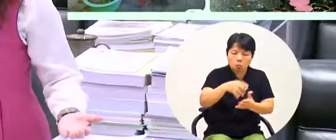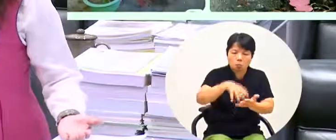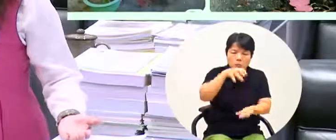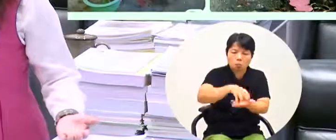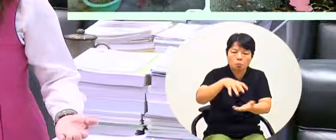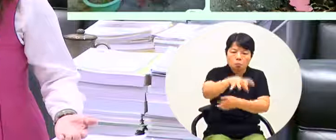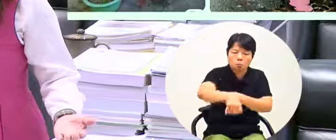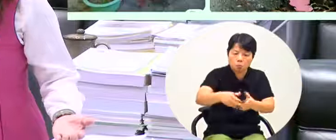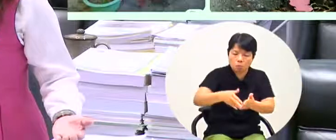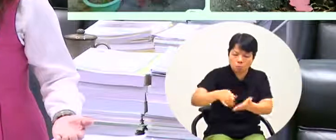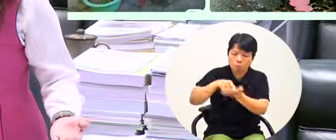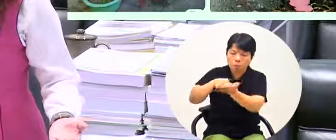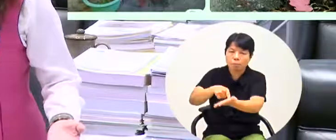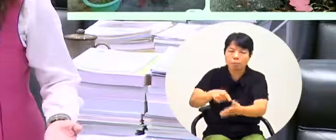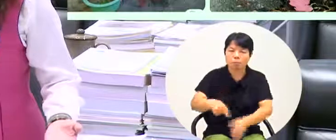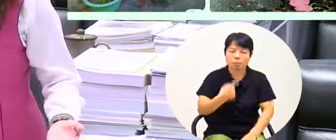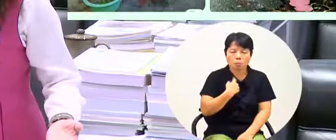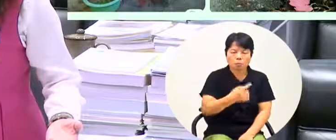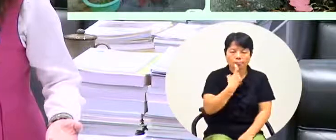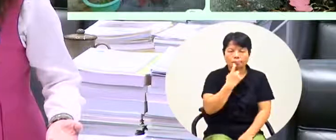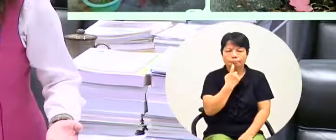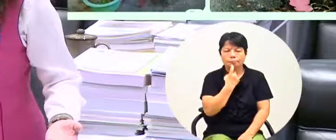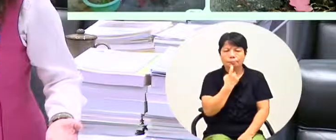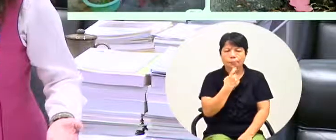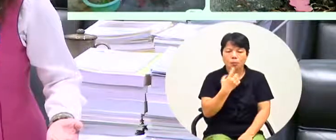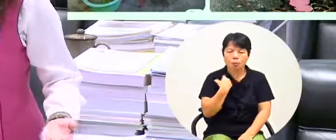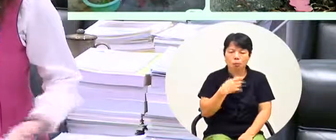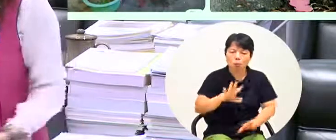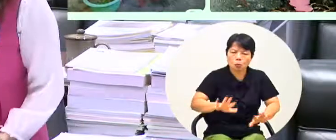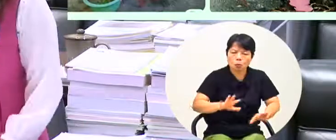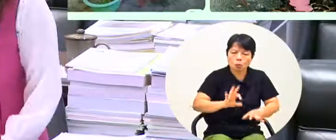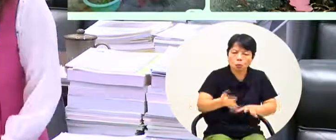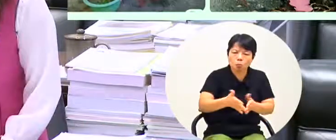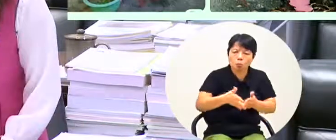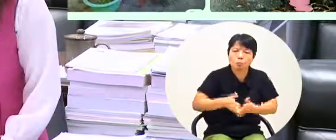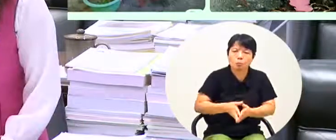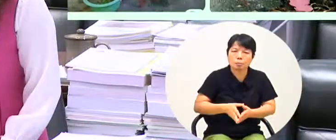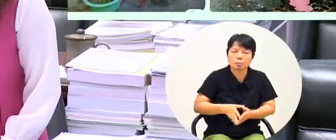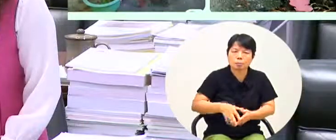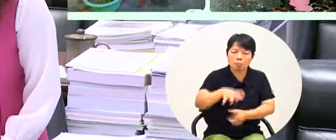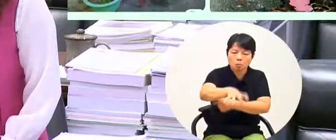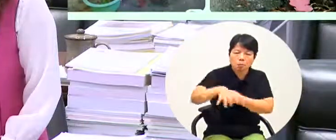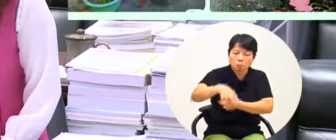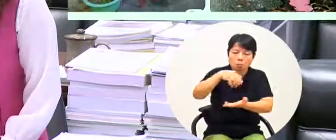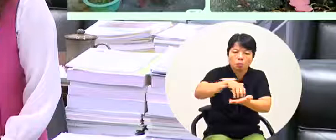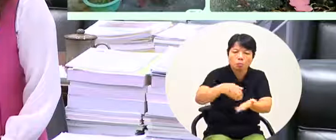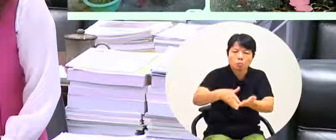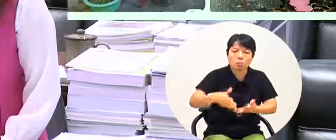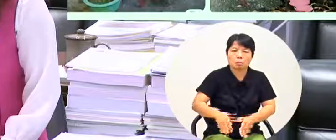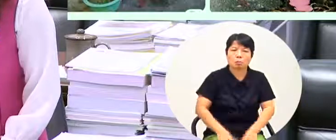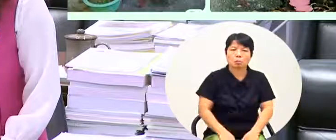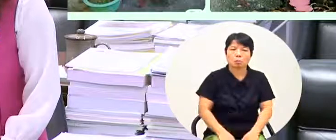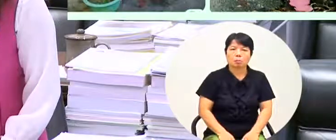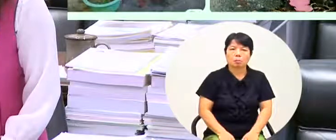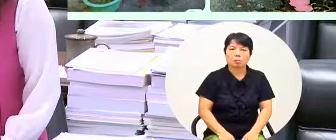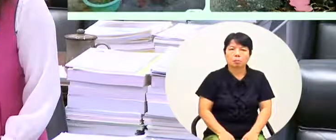闷，这个跟管挖中心有什么关系啊？为什么这个还要挖路证呢？所以我等一下请管挖中心的主任你也